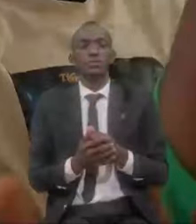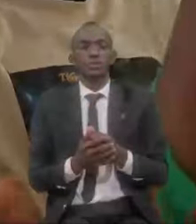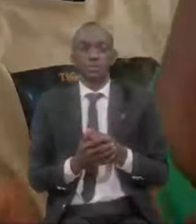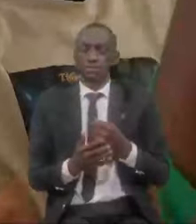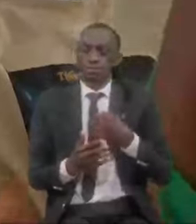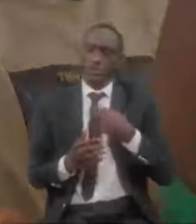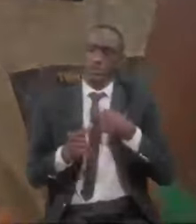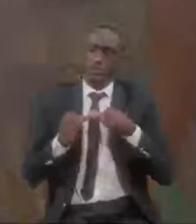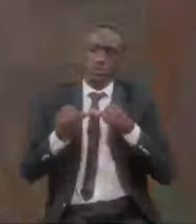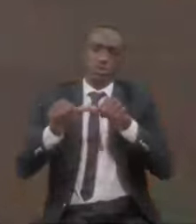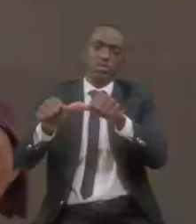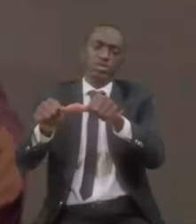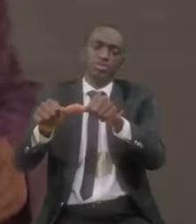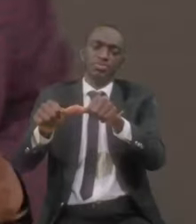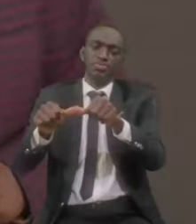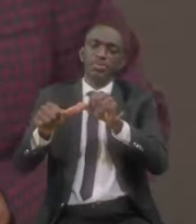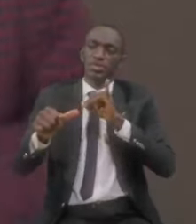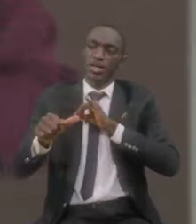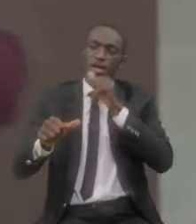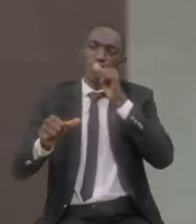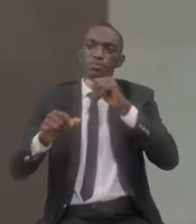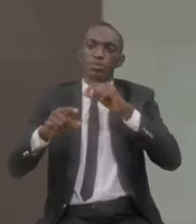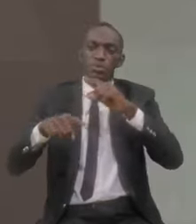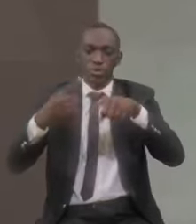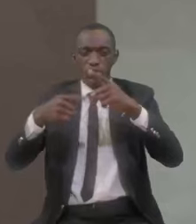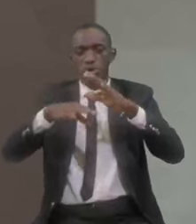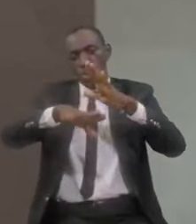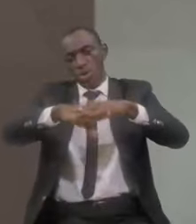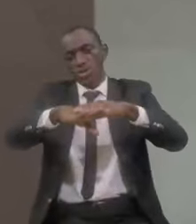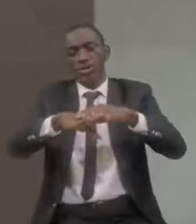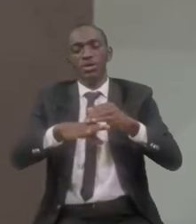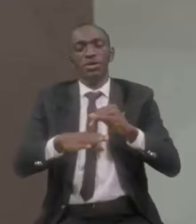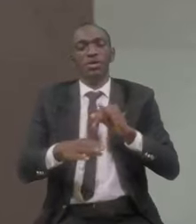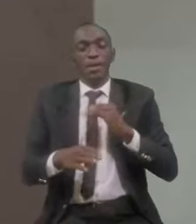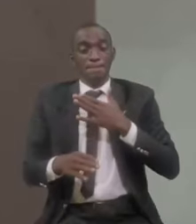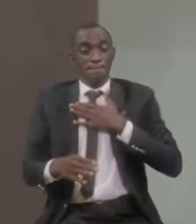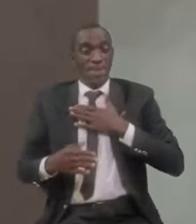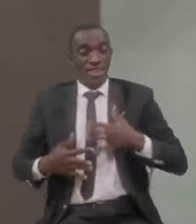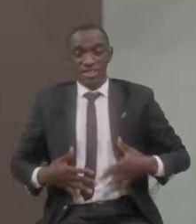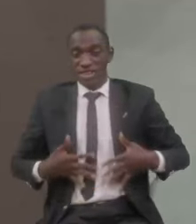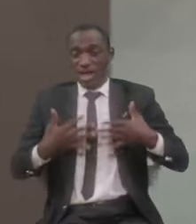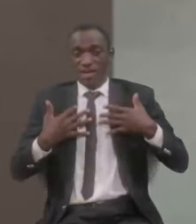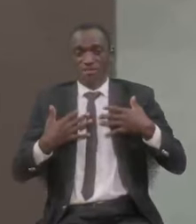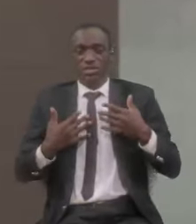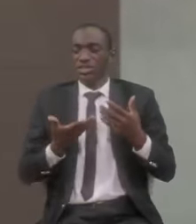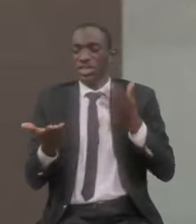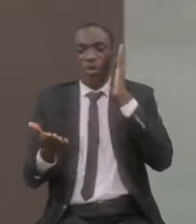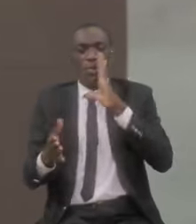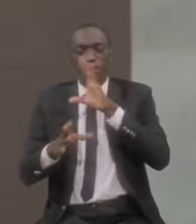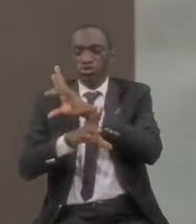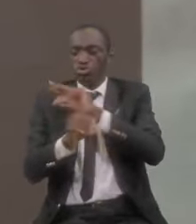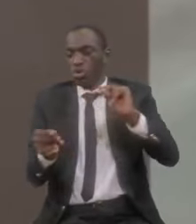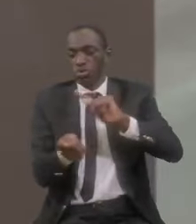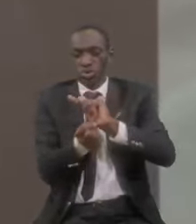j'avance. Je monte. Et dans ma vie, il n'y aura pas de marche